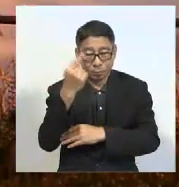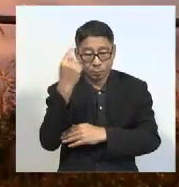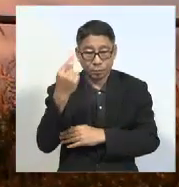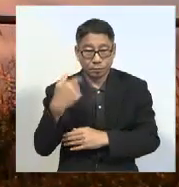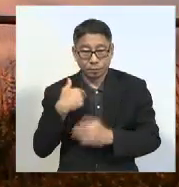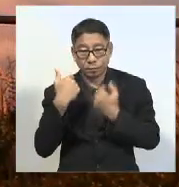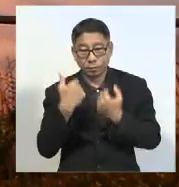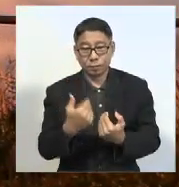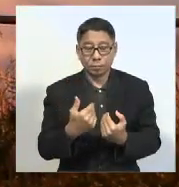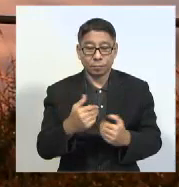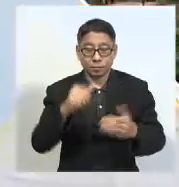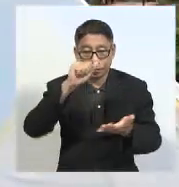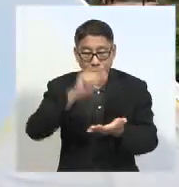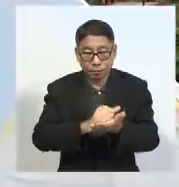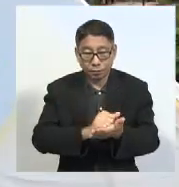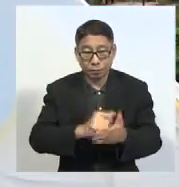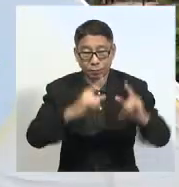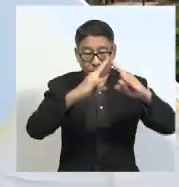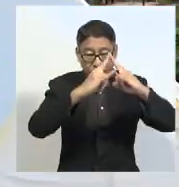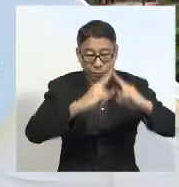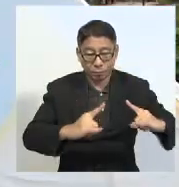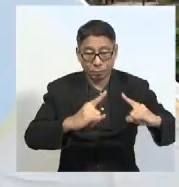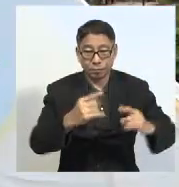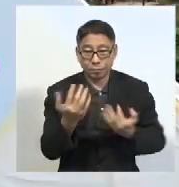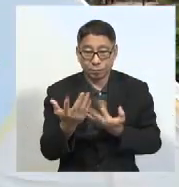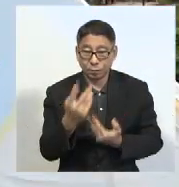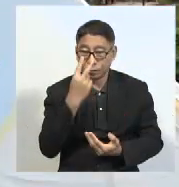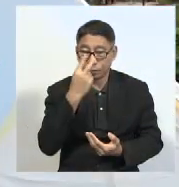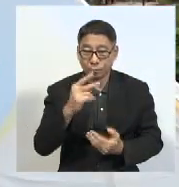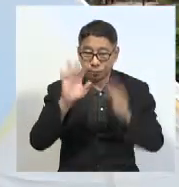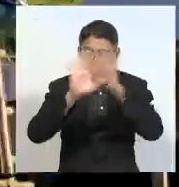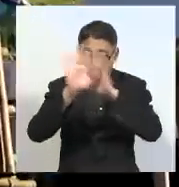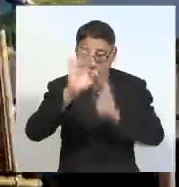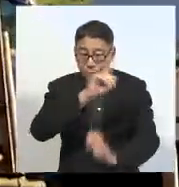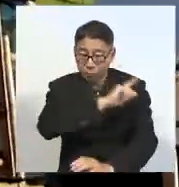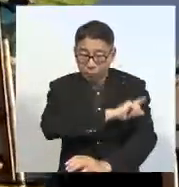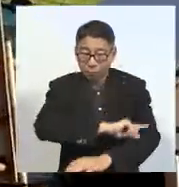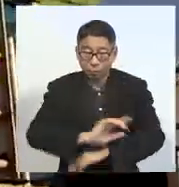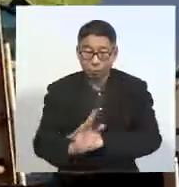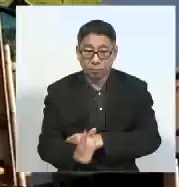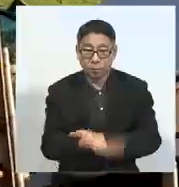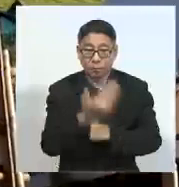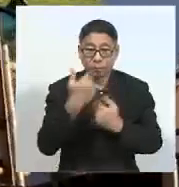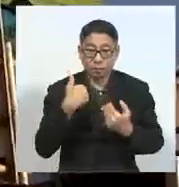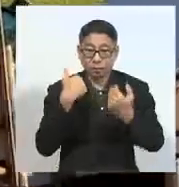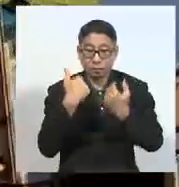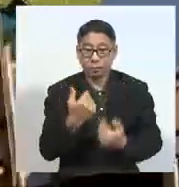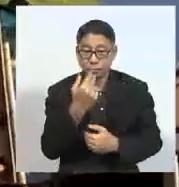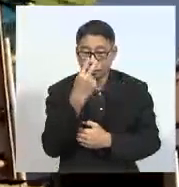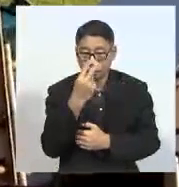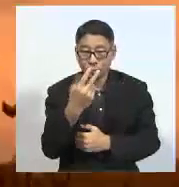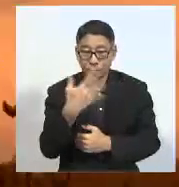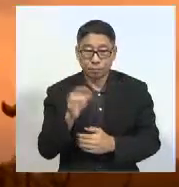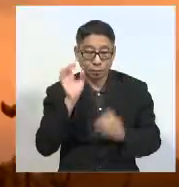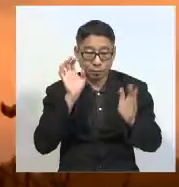วที่ต่างมาจับจองพื้นที่กางเต็นท์เพื่อรอชมทะเลหมอกยามเช้าแล้วก็ต้องบอกว่าไม่ผิดหวังกับภาพที่ปราก